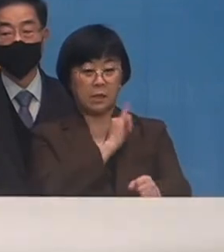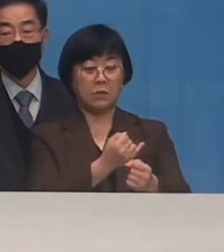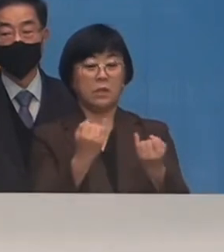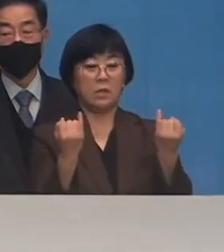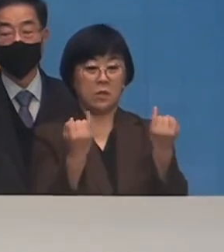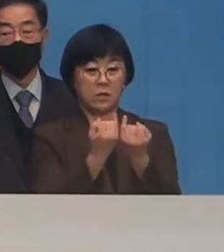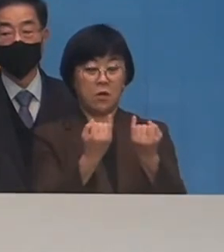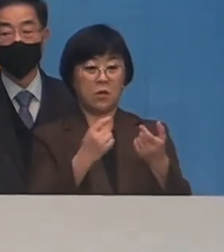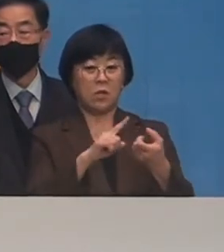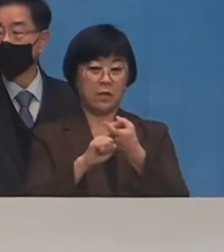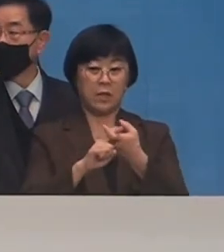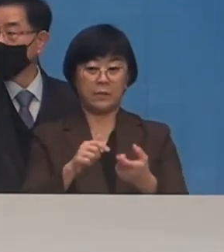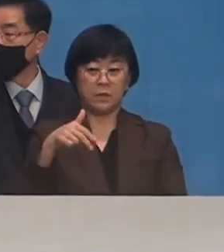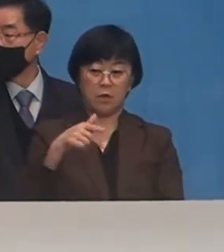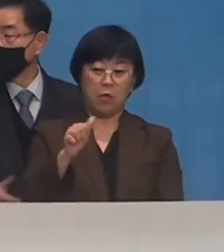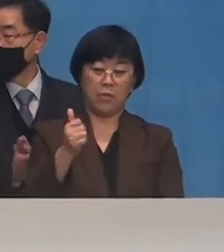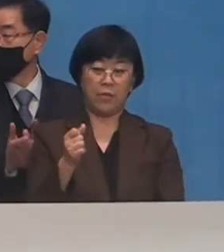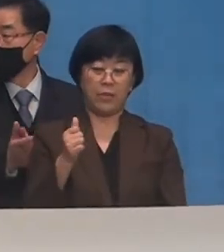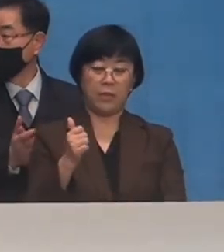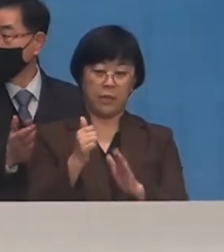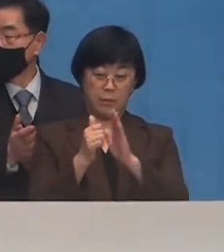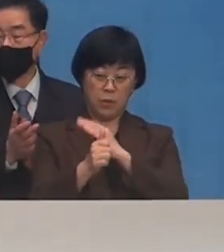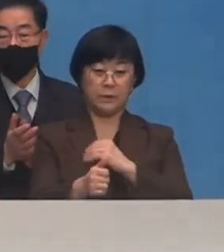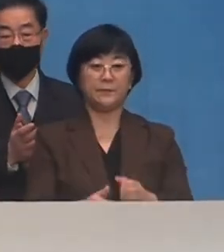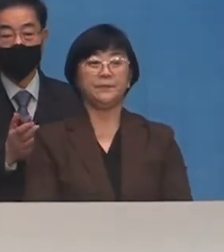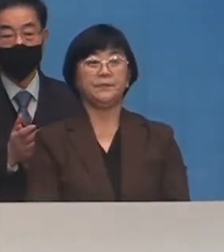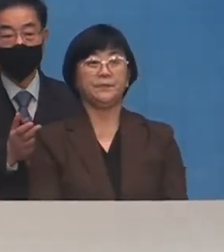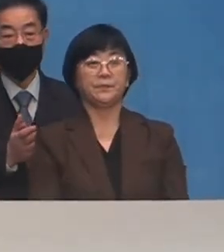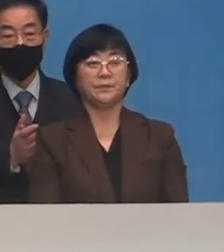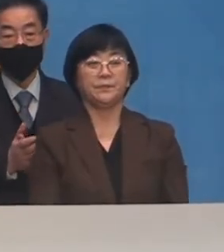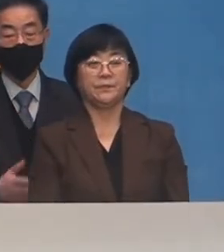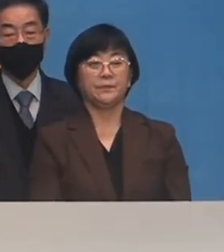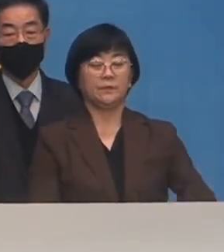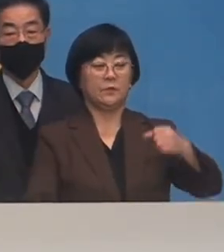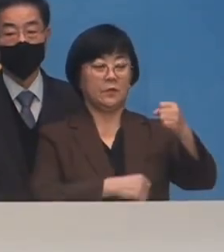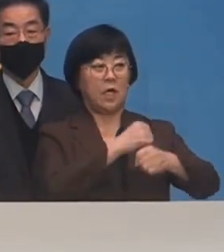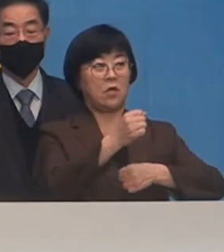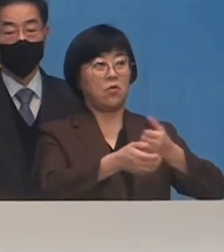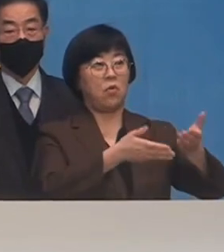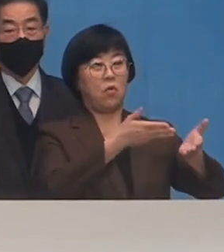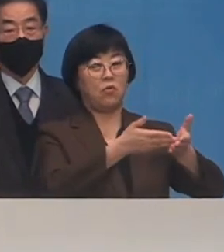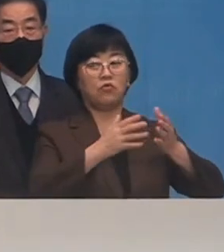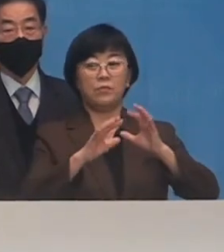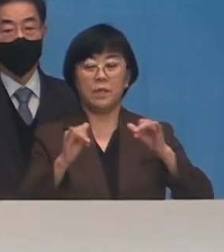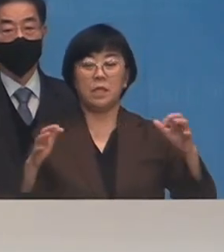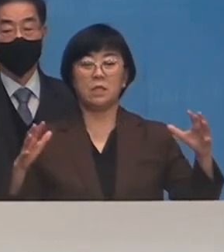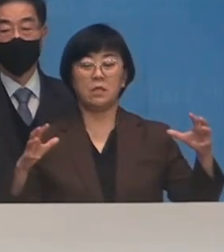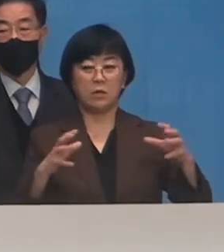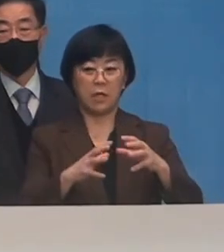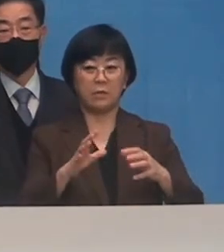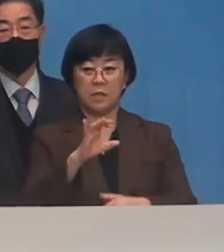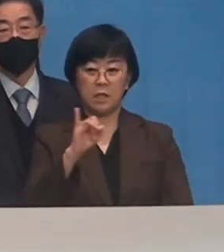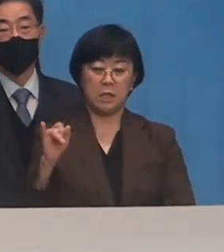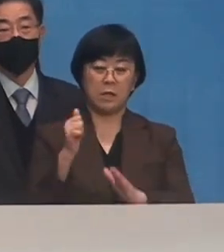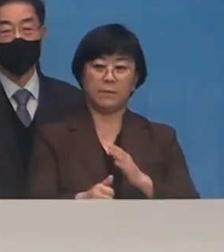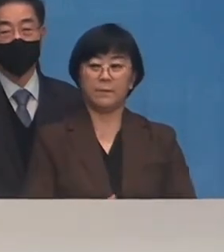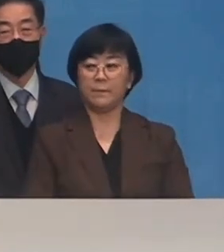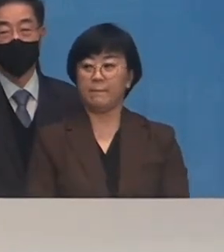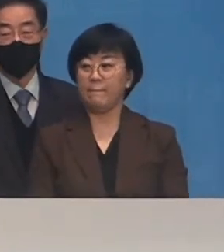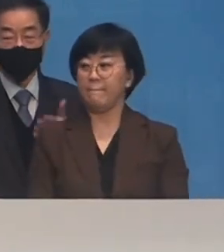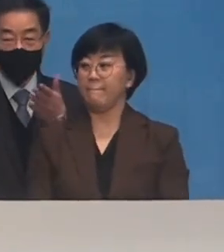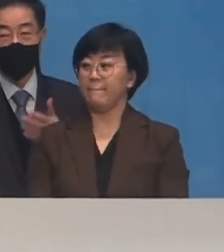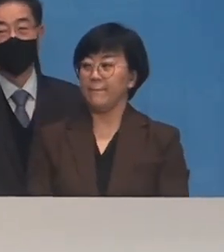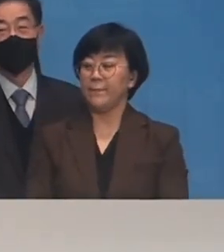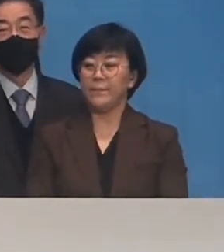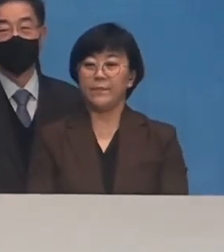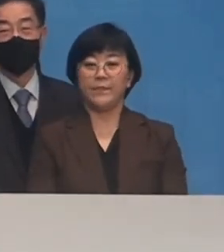여성연합 전혜성 대표님 모셨습니다. 그 다음에 자유언론 국민연합 이준영 대표님 모셨습니다.